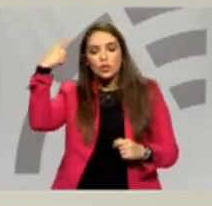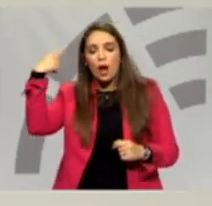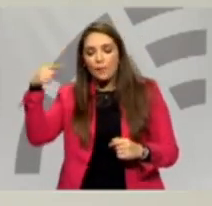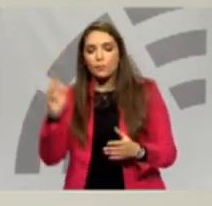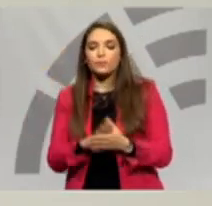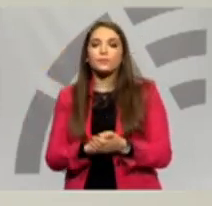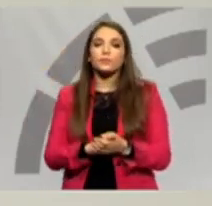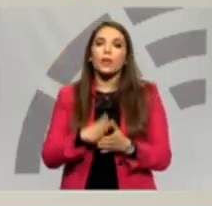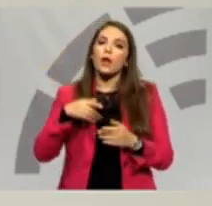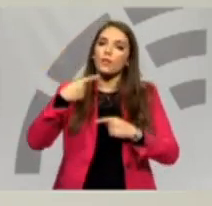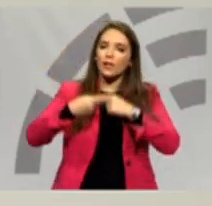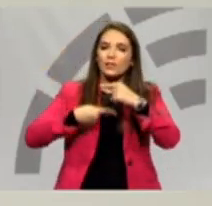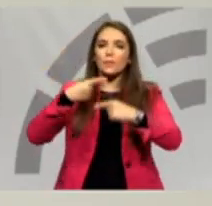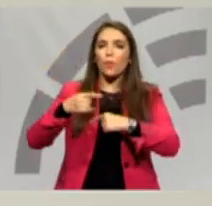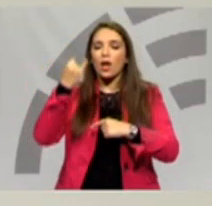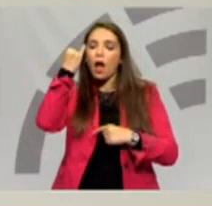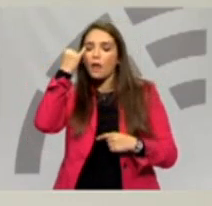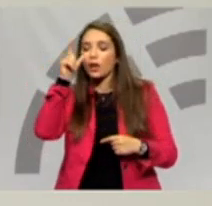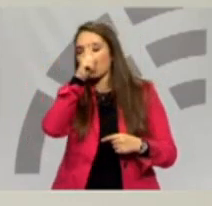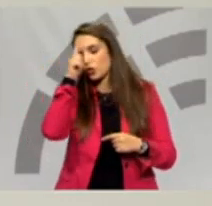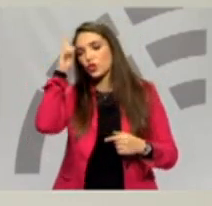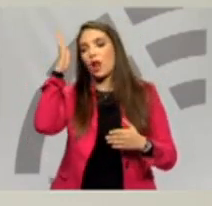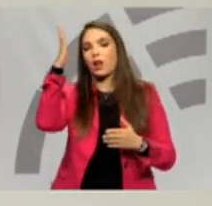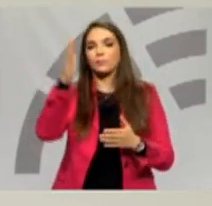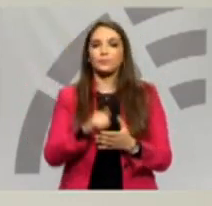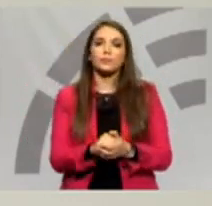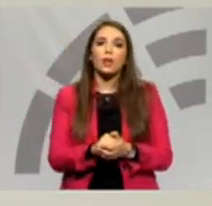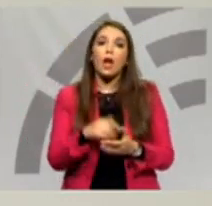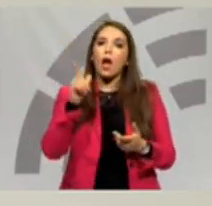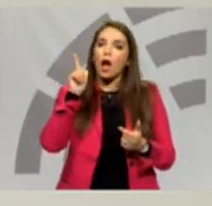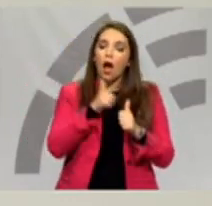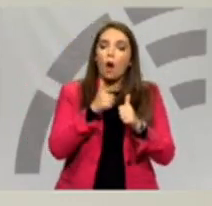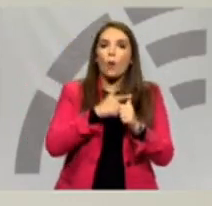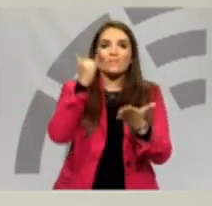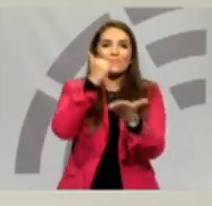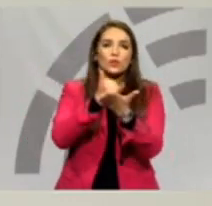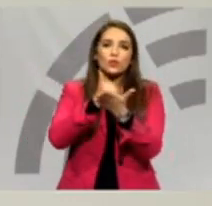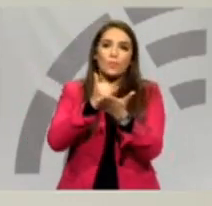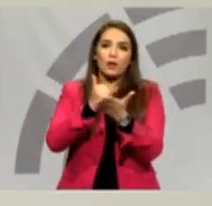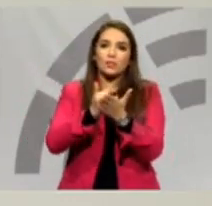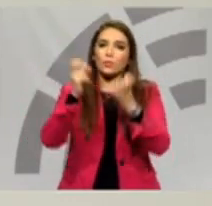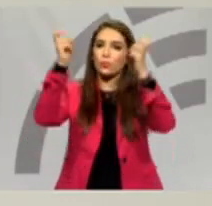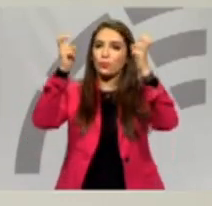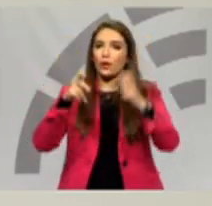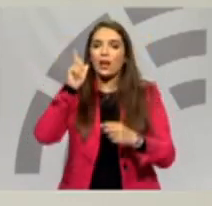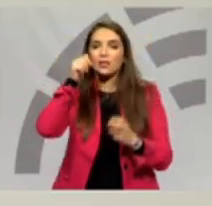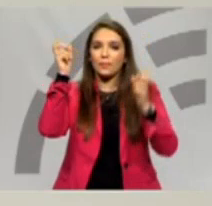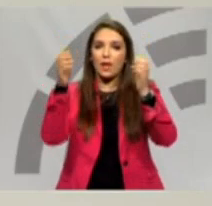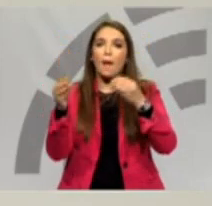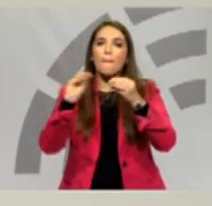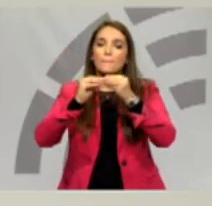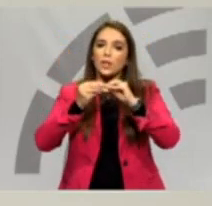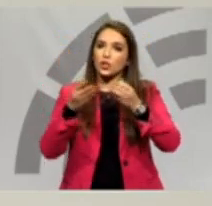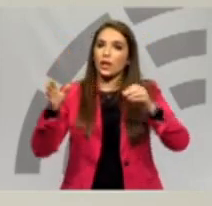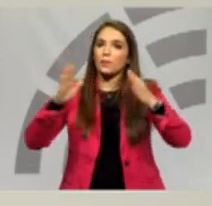على نفس المنوال وبنفس الافكار مكملين ان شاء الله المساله الجبائيه وتنمويه المسل البيئيه والصحيه